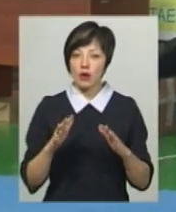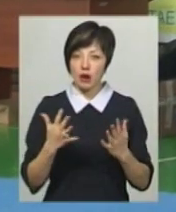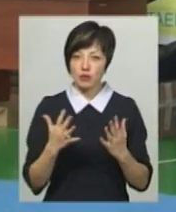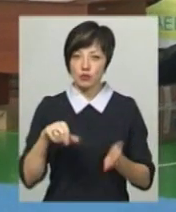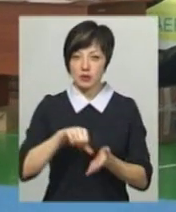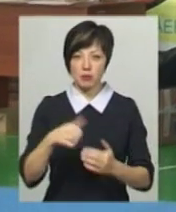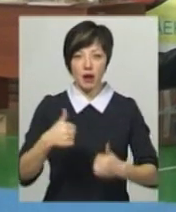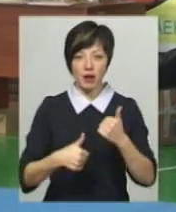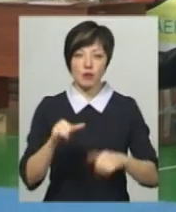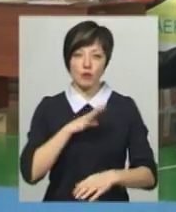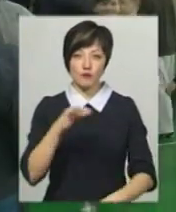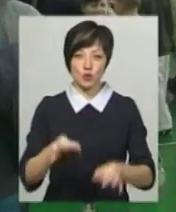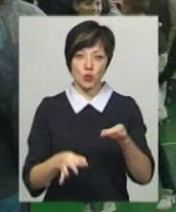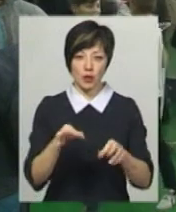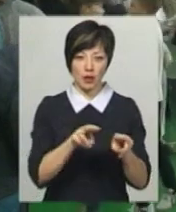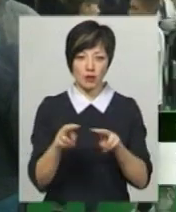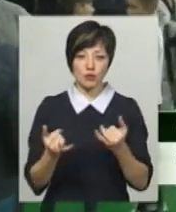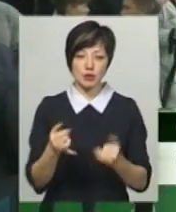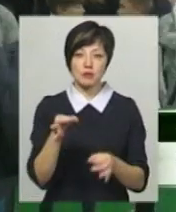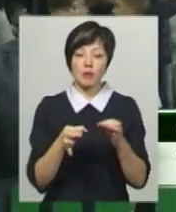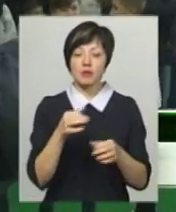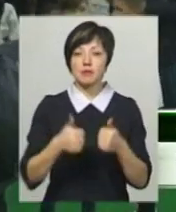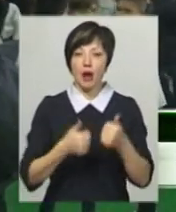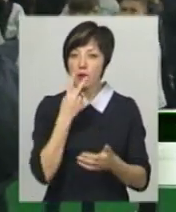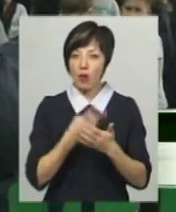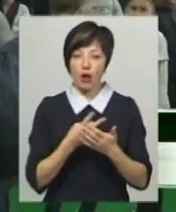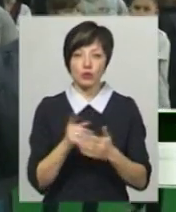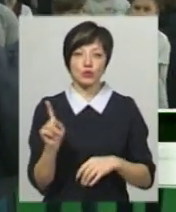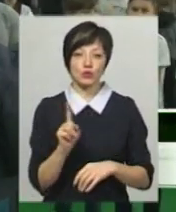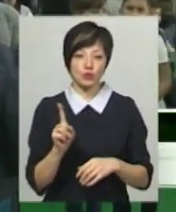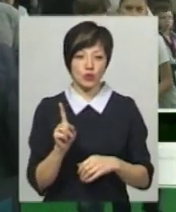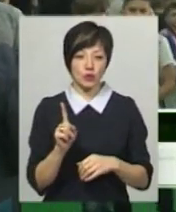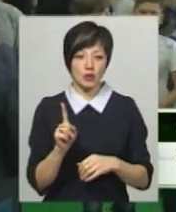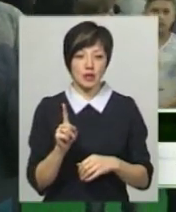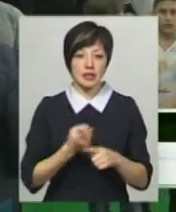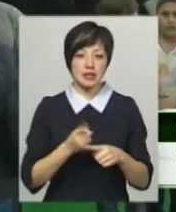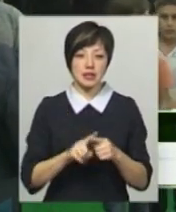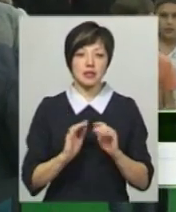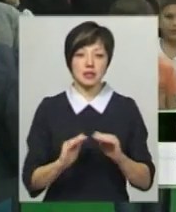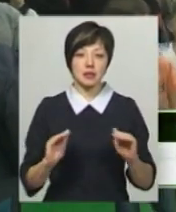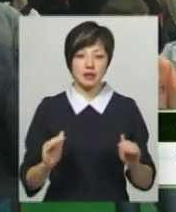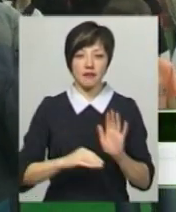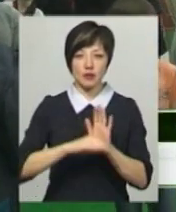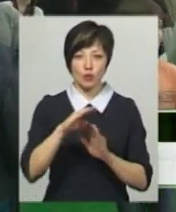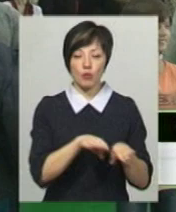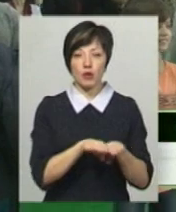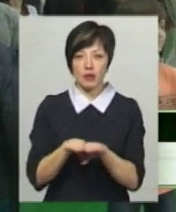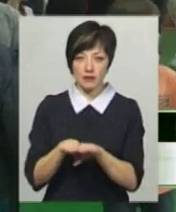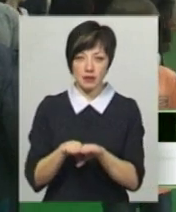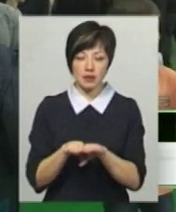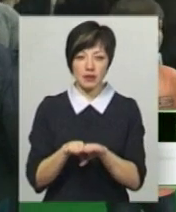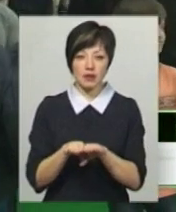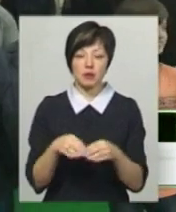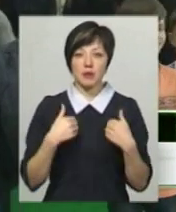участь у змаганнях, але й був суддею. Сьогоднішні змагання показують, що дані діти йдуть на високому рівні.